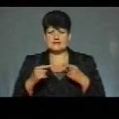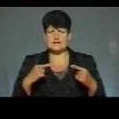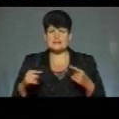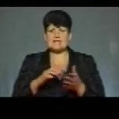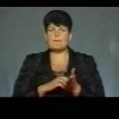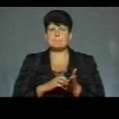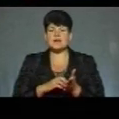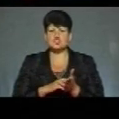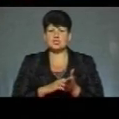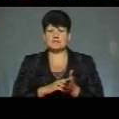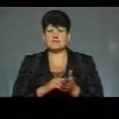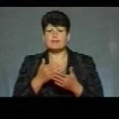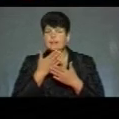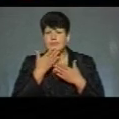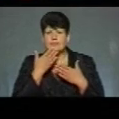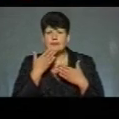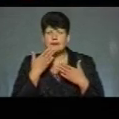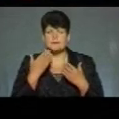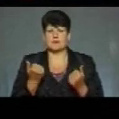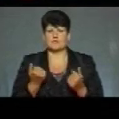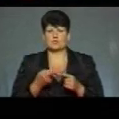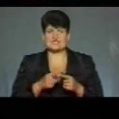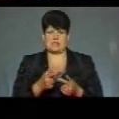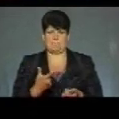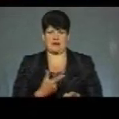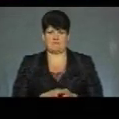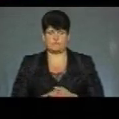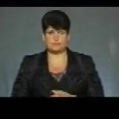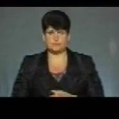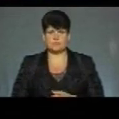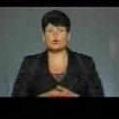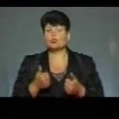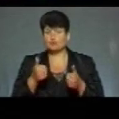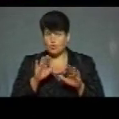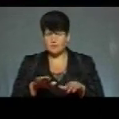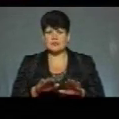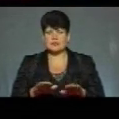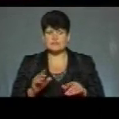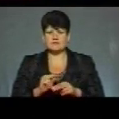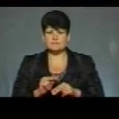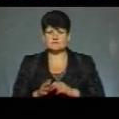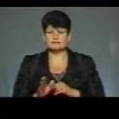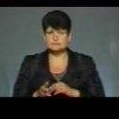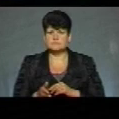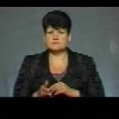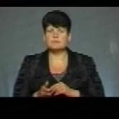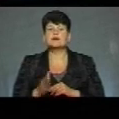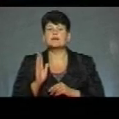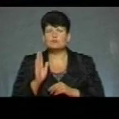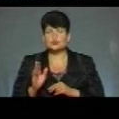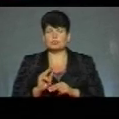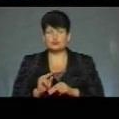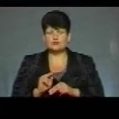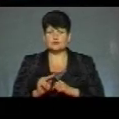причин не мають цих прививок. Тобто дітей до навчання допускати? Так. Ну, ми будемо, тому що